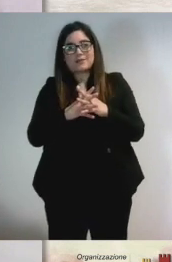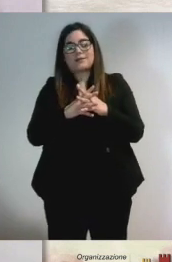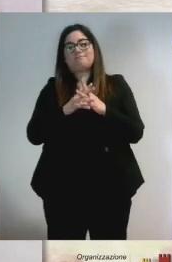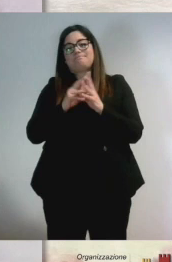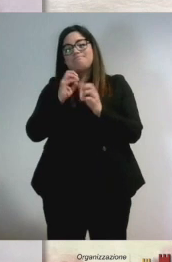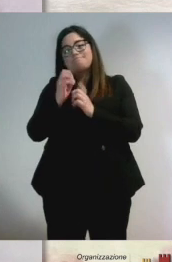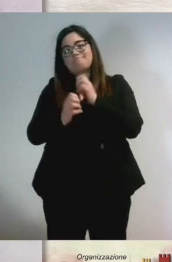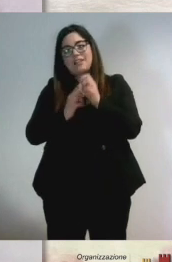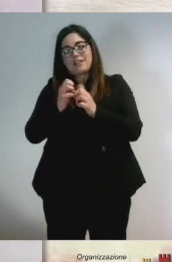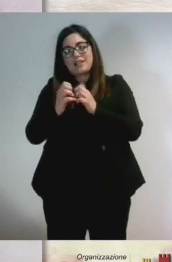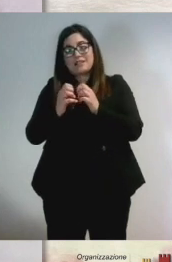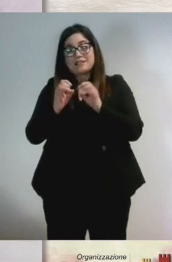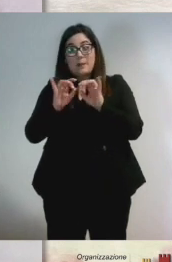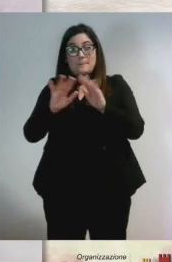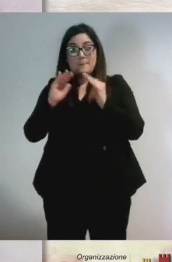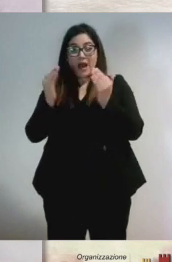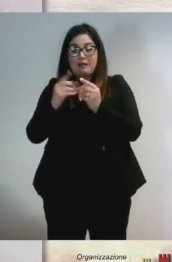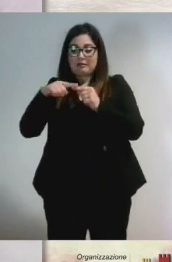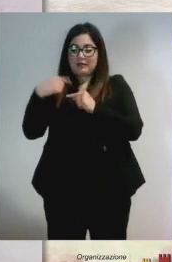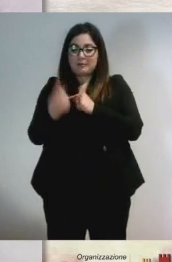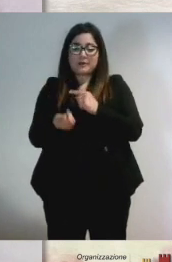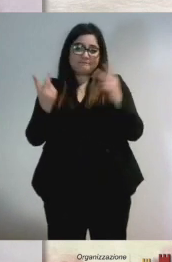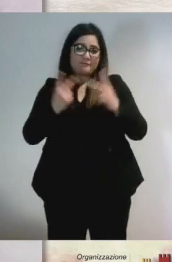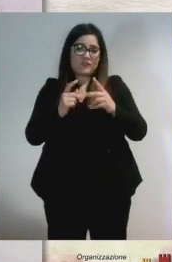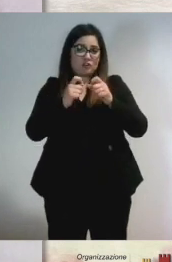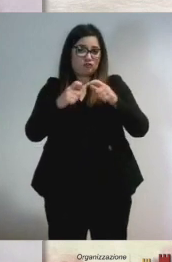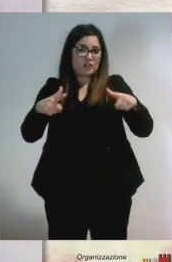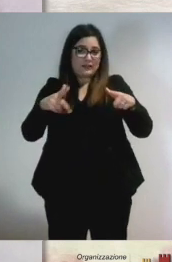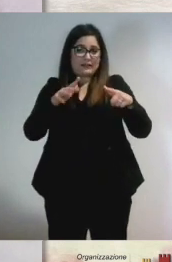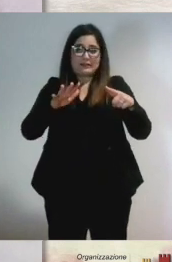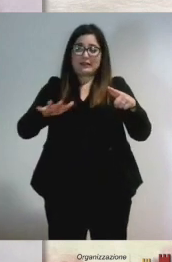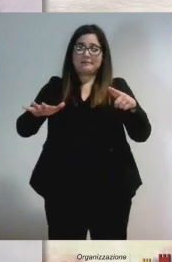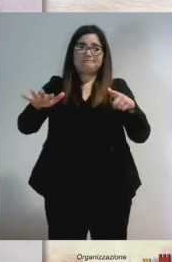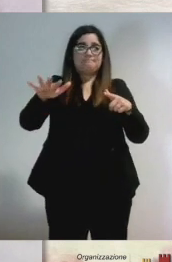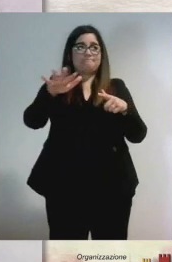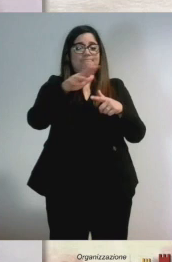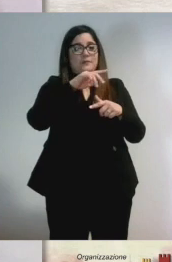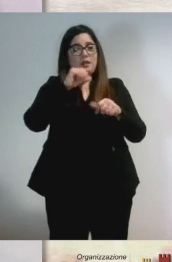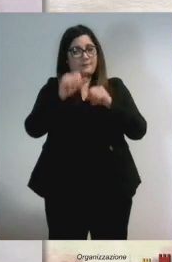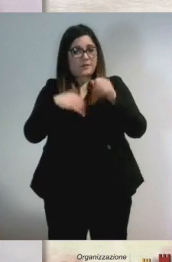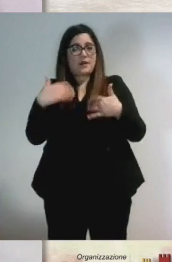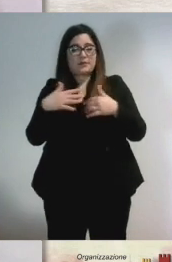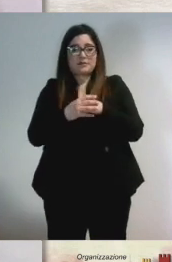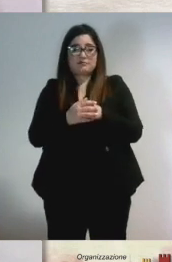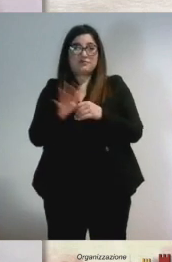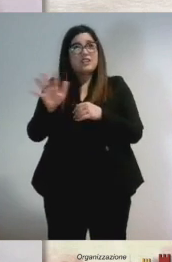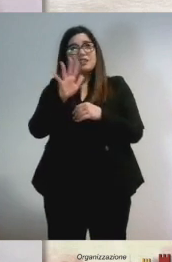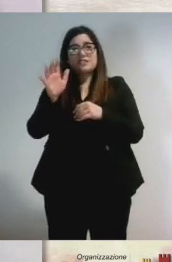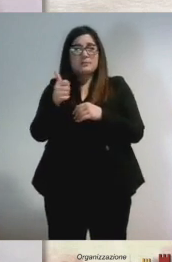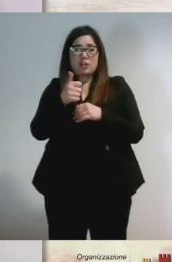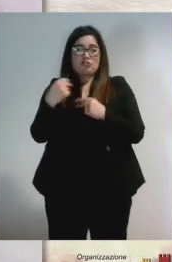post pandemica le città sono cambiate Guardate Sembra passato un secolo invece è successo